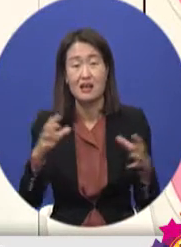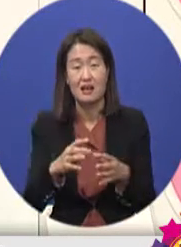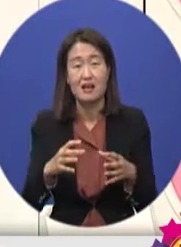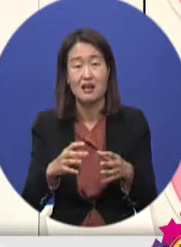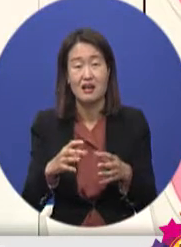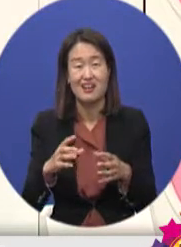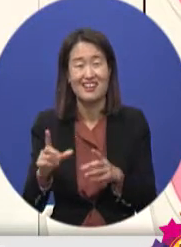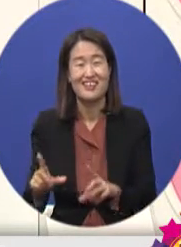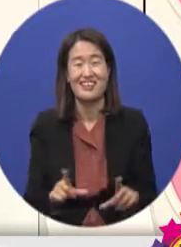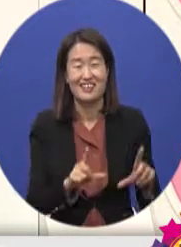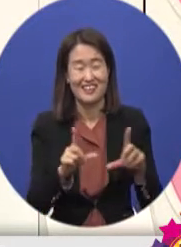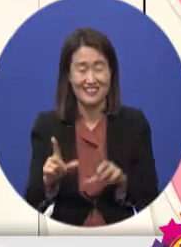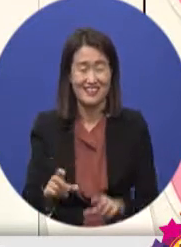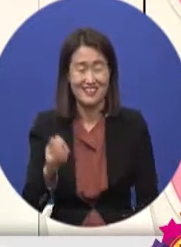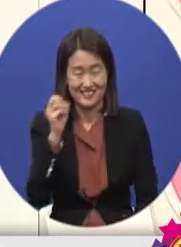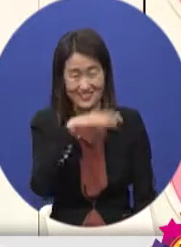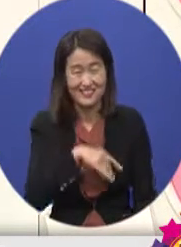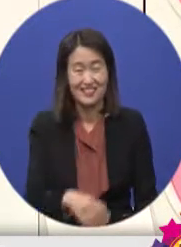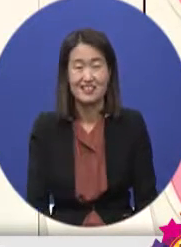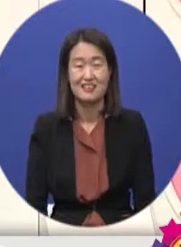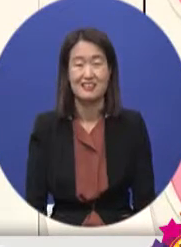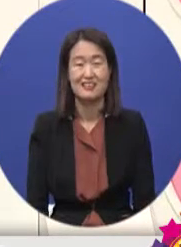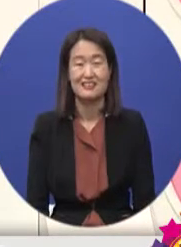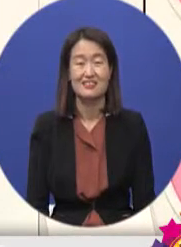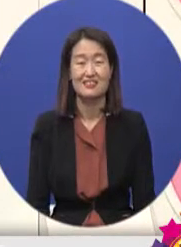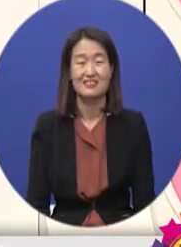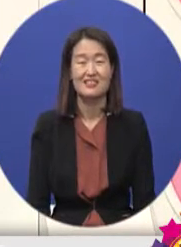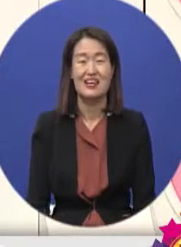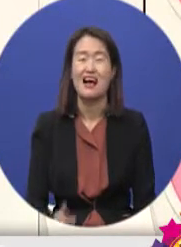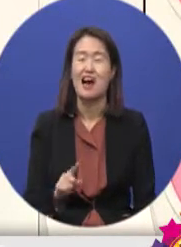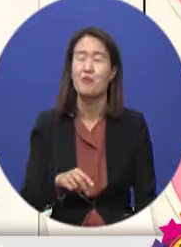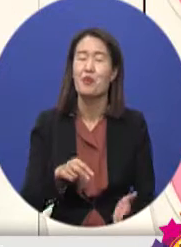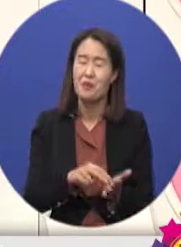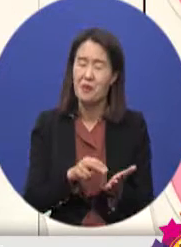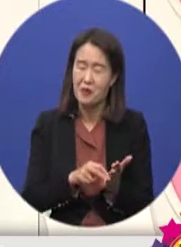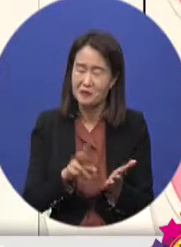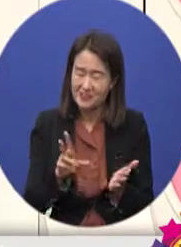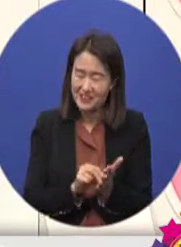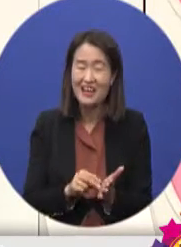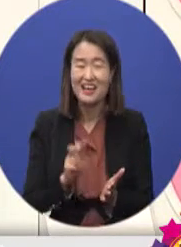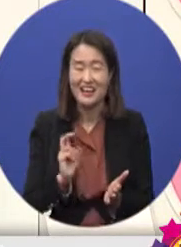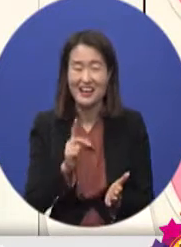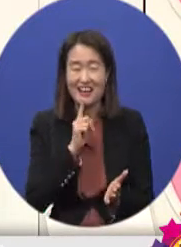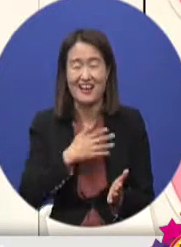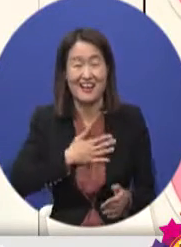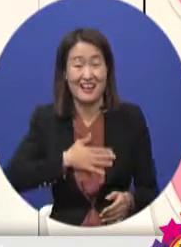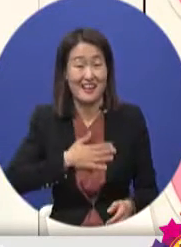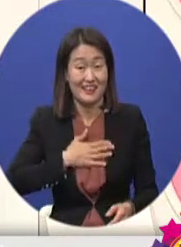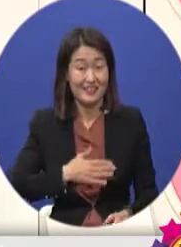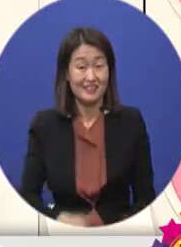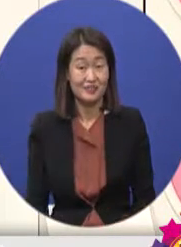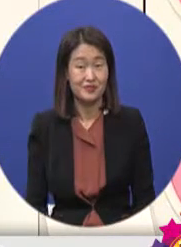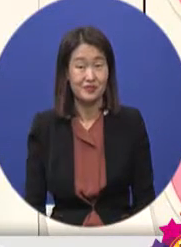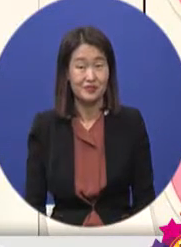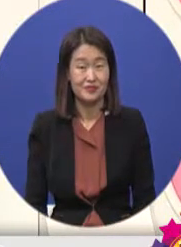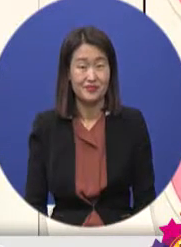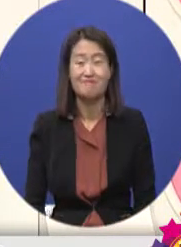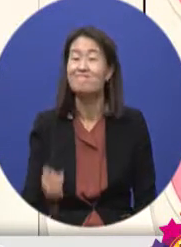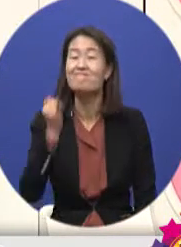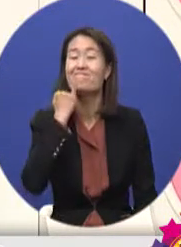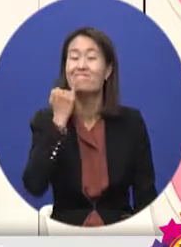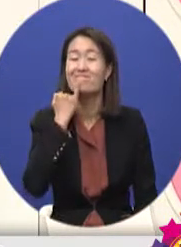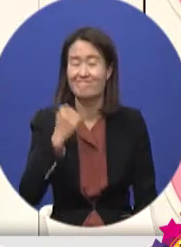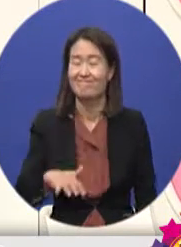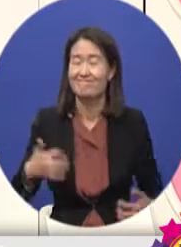하래요. 아, 그렇구나. 아유, 네. 무슨 사정이 또 있으시구나. 네네. 알겠습니다. 그렇게 야, 경쾌한